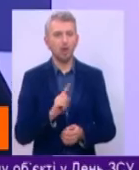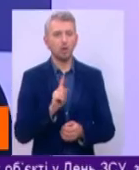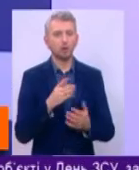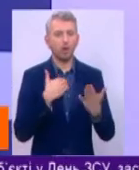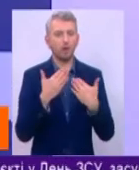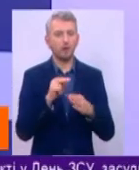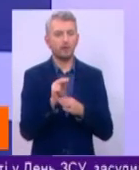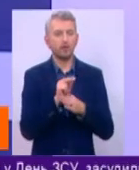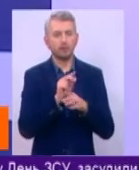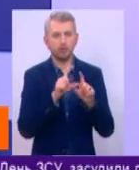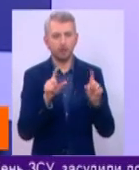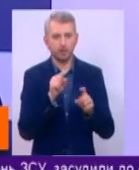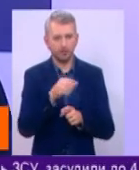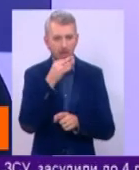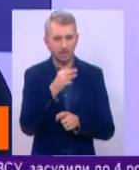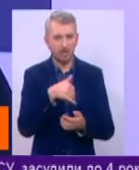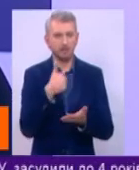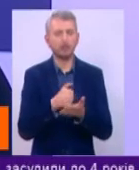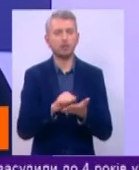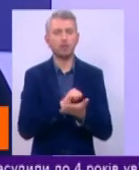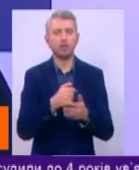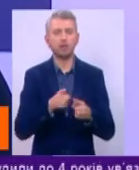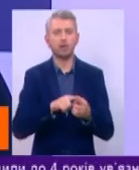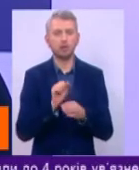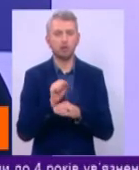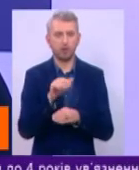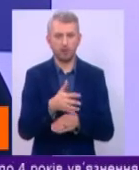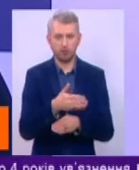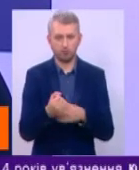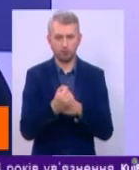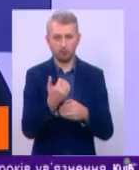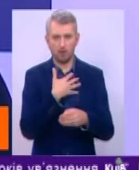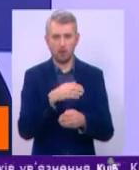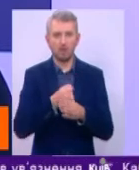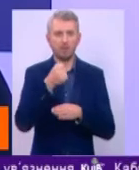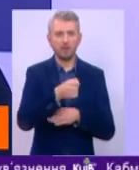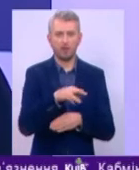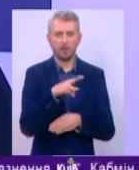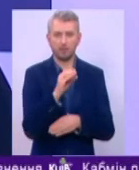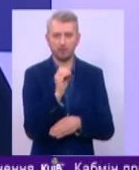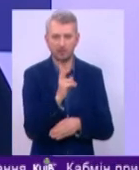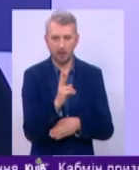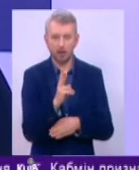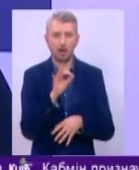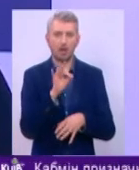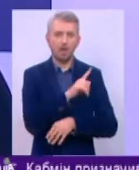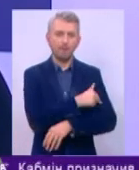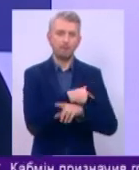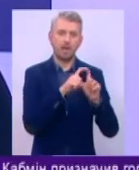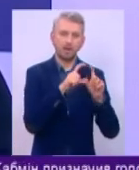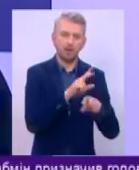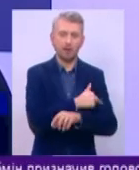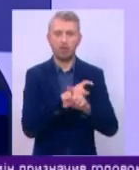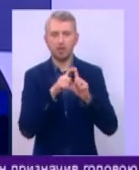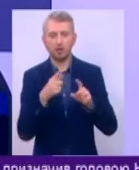касается лечебного учреждения, вы сказали, основные документы, которые направляются к нам, это направление нам СЭК, больницы или поликлиника,